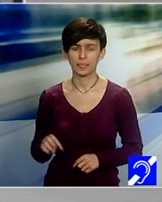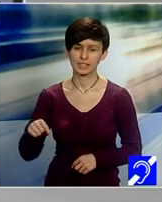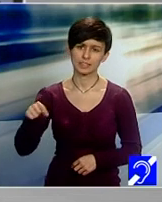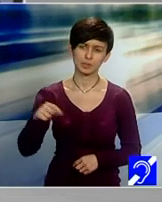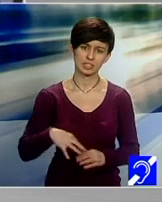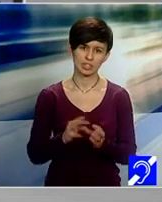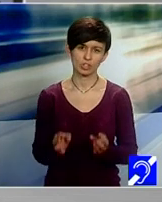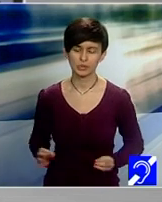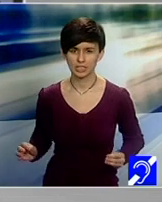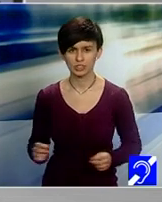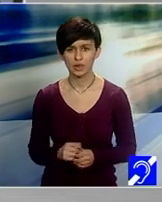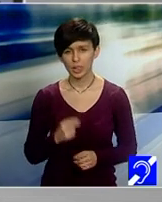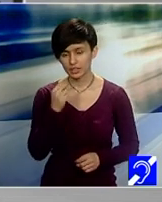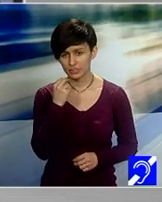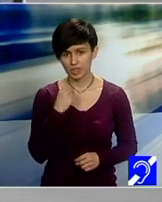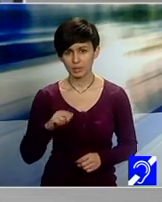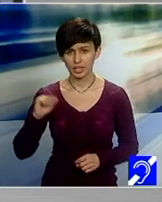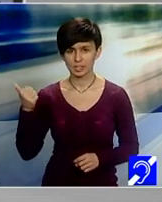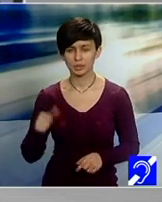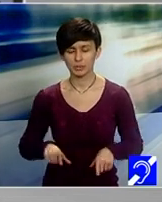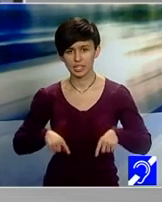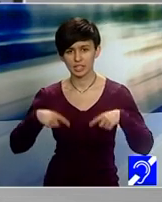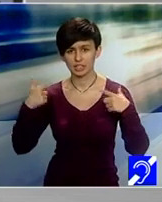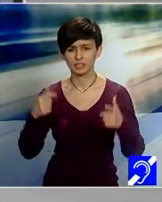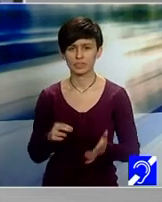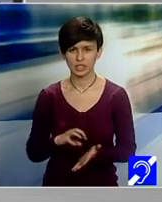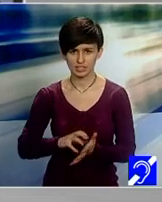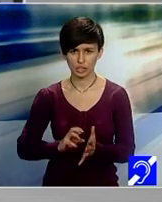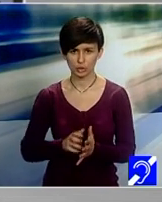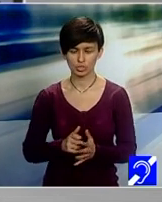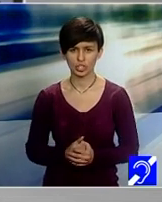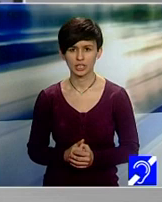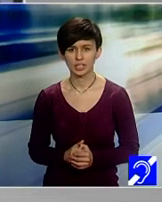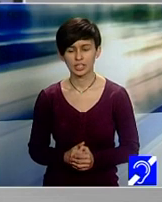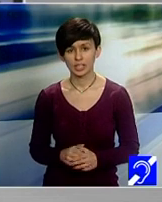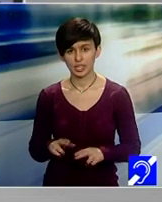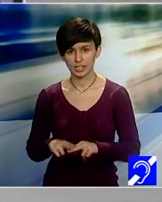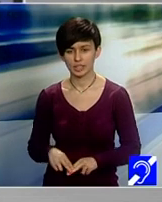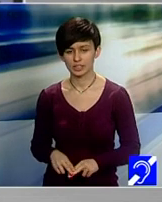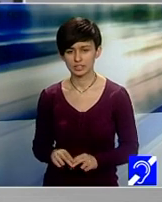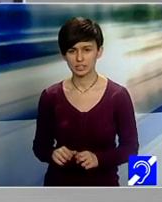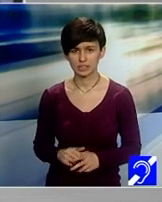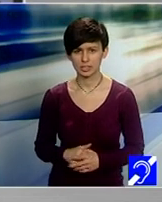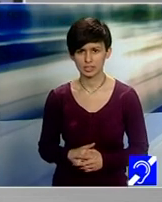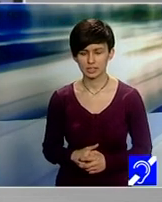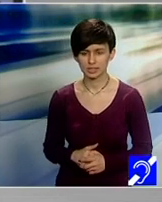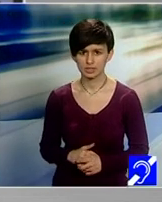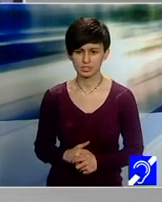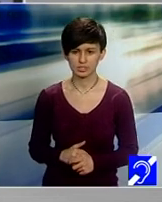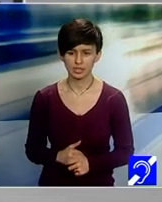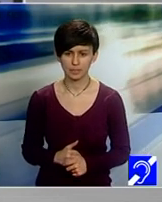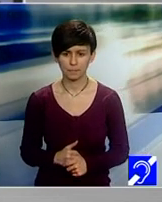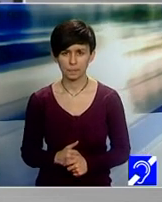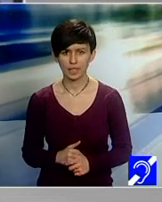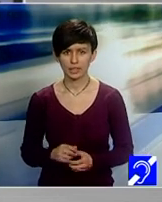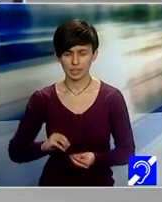lor tomate, care sunt rezistente la secetă și care au fost ameliorate țărănește de membrii de ai